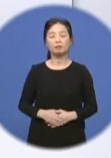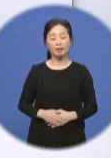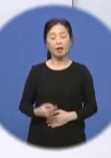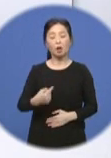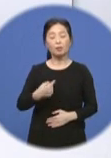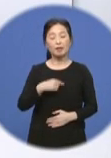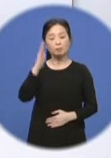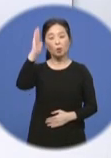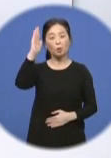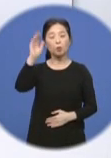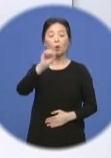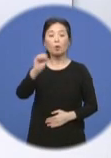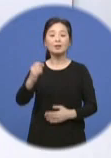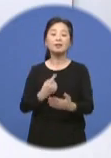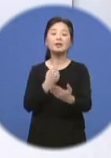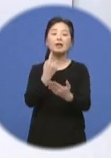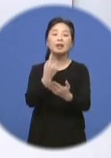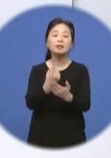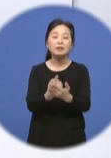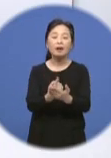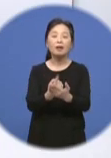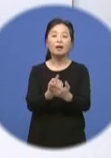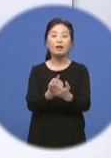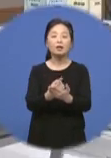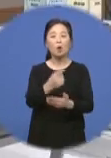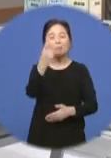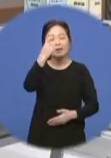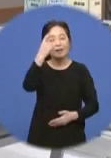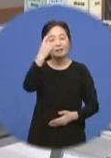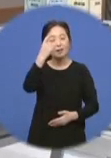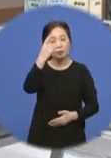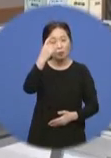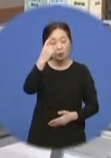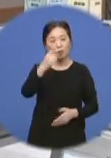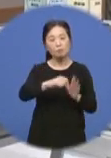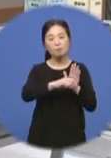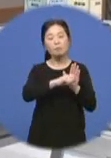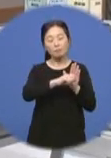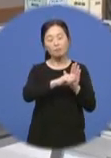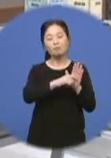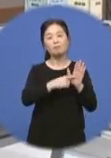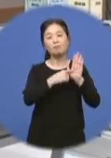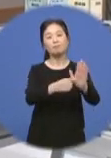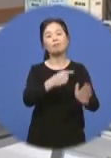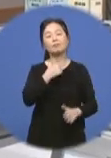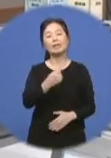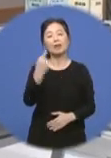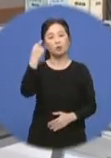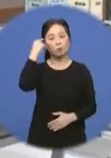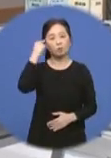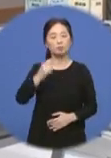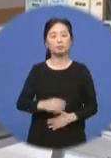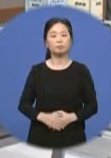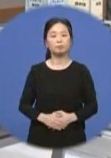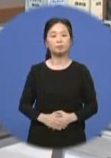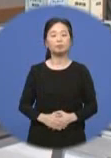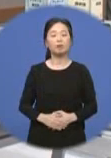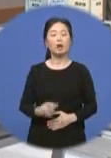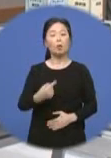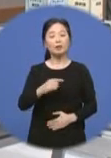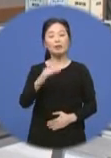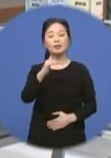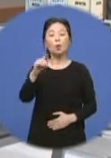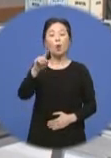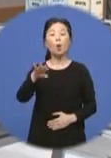て、今後に生かせていけたらなと思ってます。 本当にコーチングという言葉は知ってましたけれども、知ってると実際